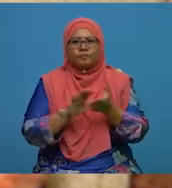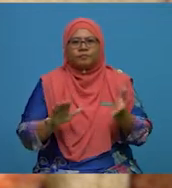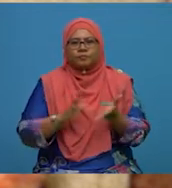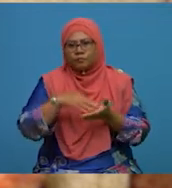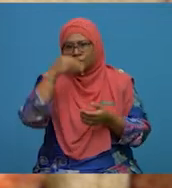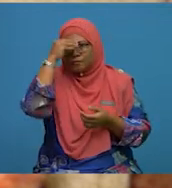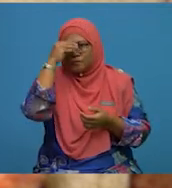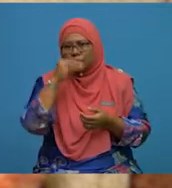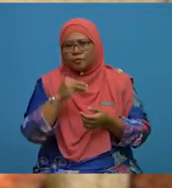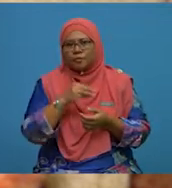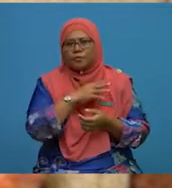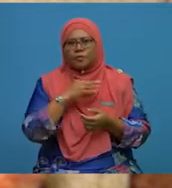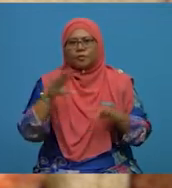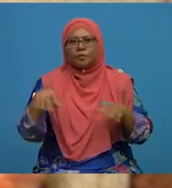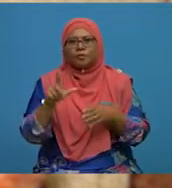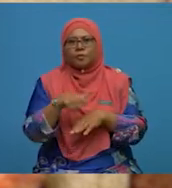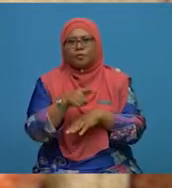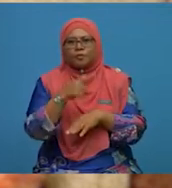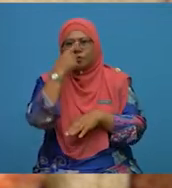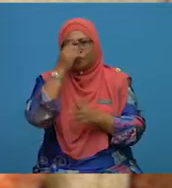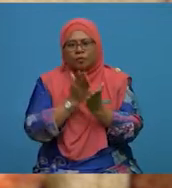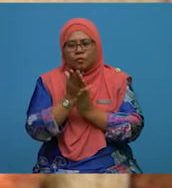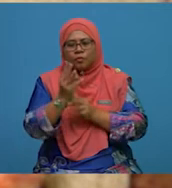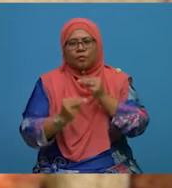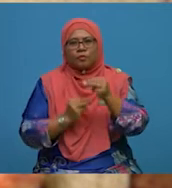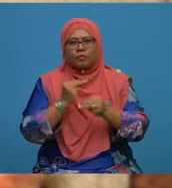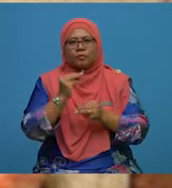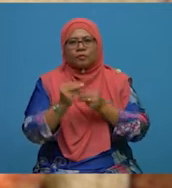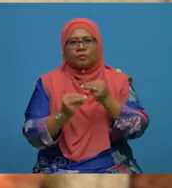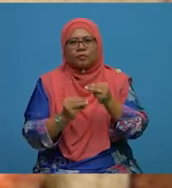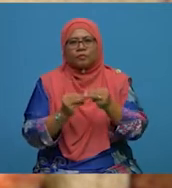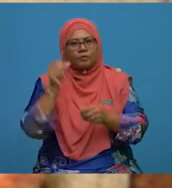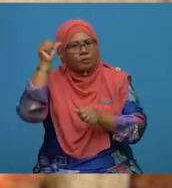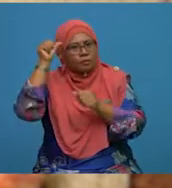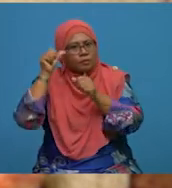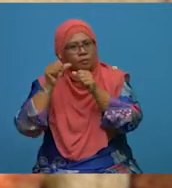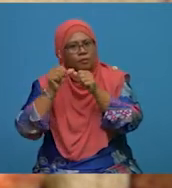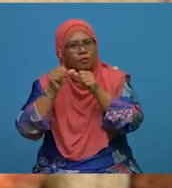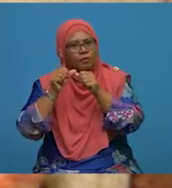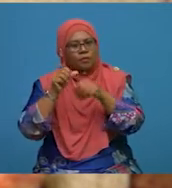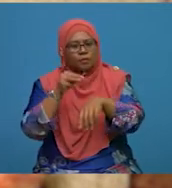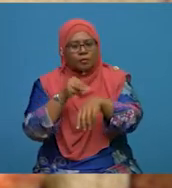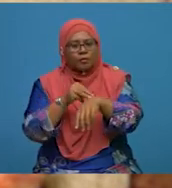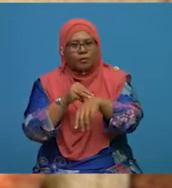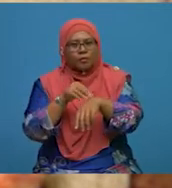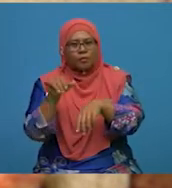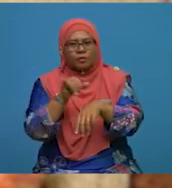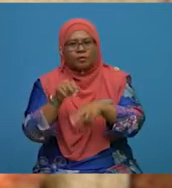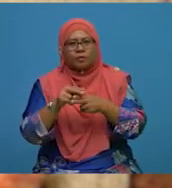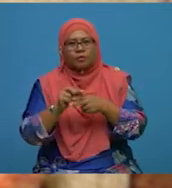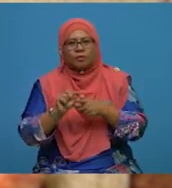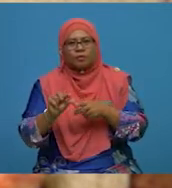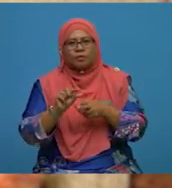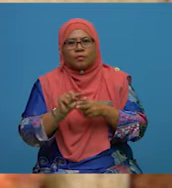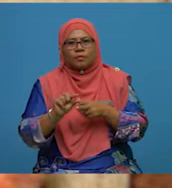Selamat belajar dan membuat latihan untuk terus maju. Ingat, masa itu ibarat